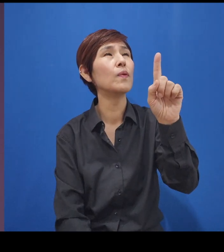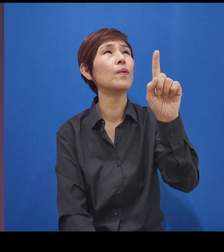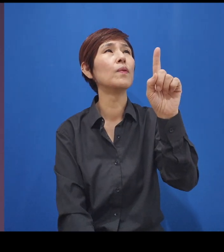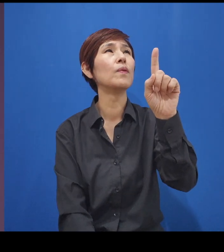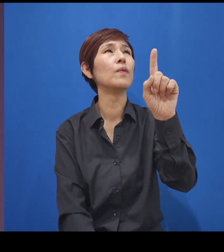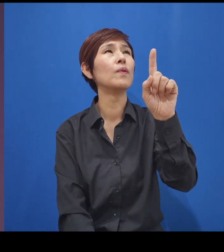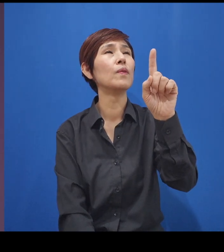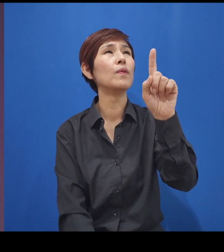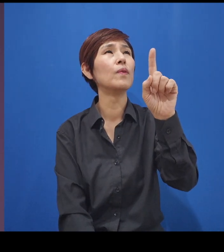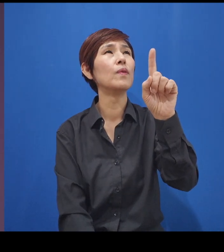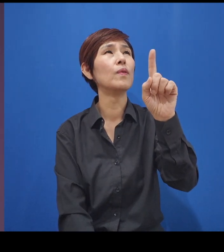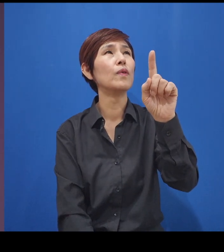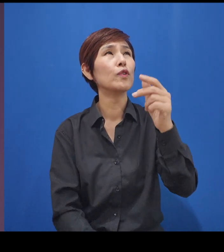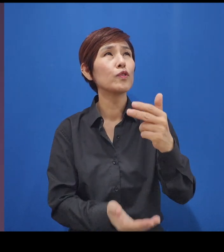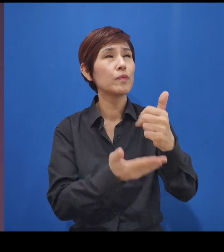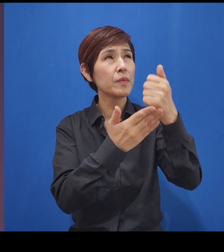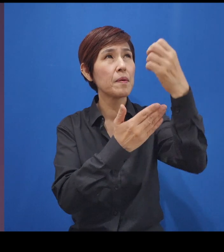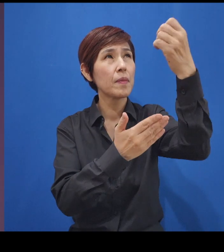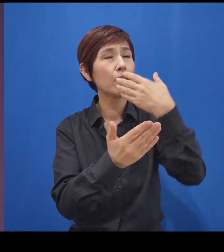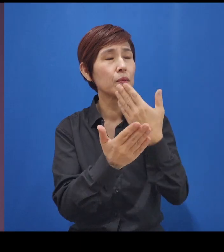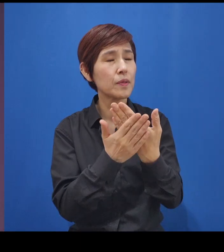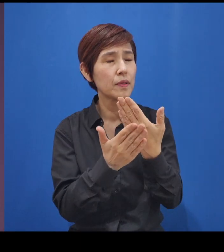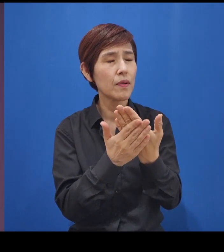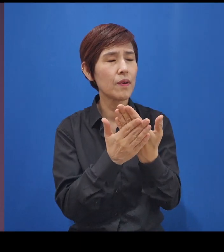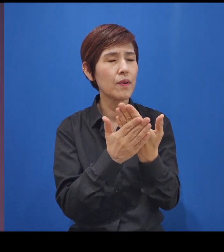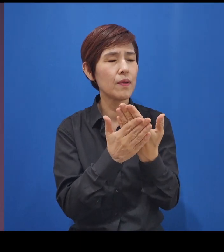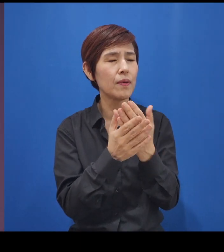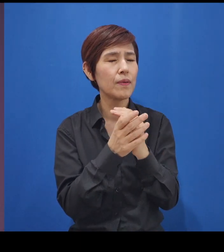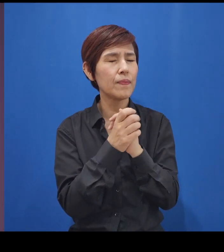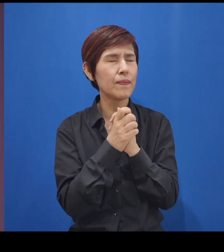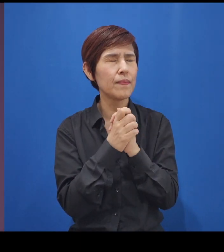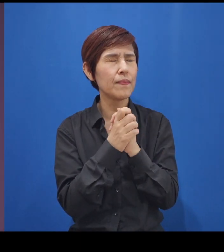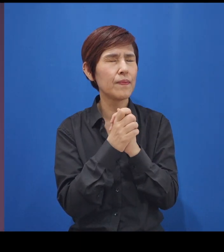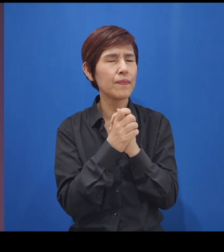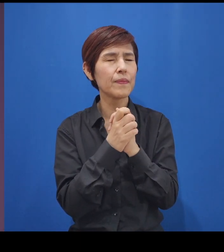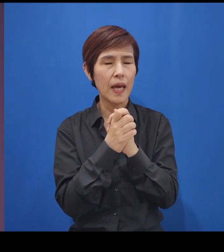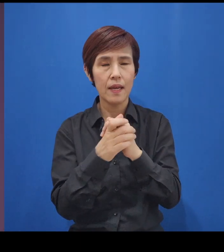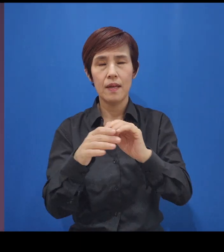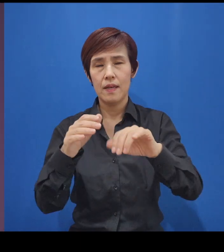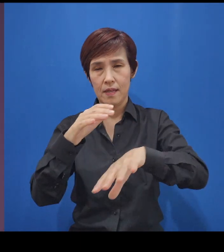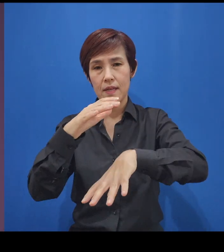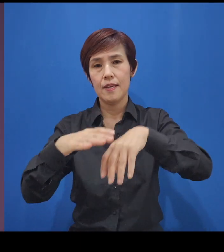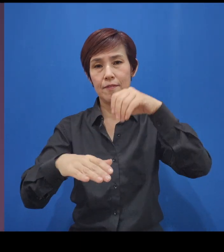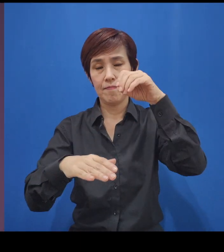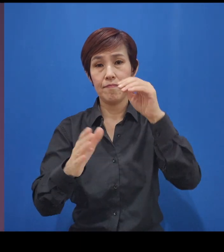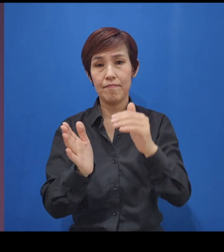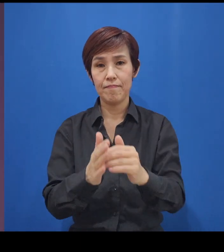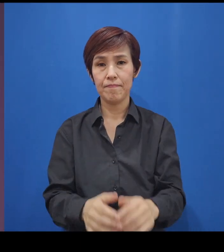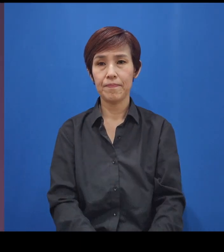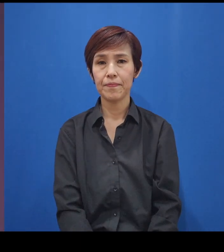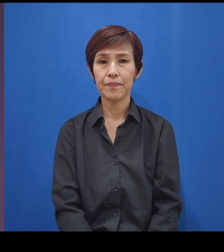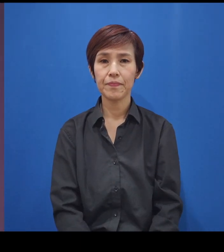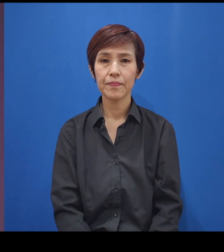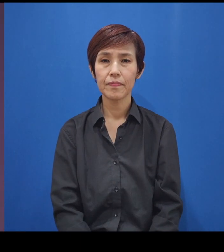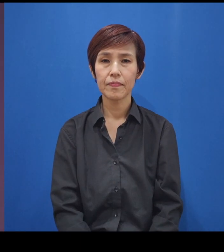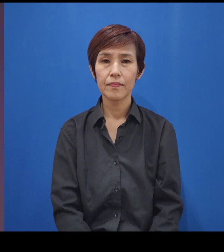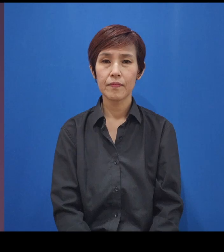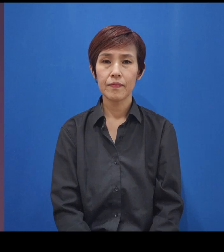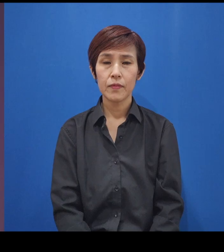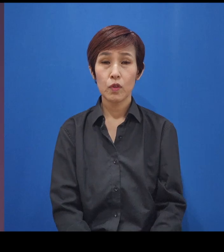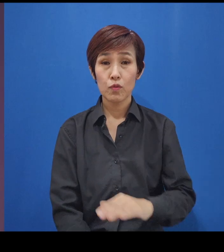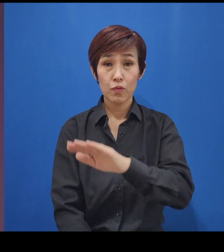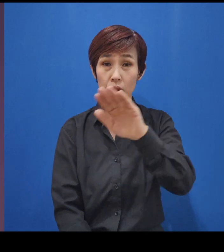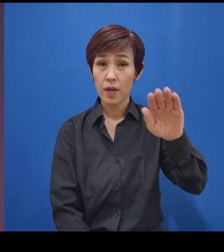무엇인지 주님께서 나타내 보이시옵소서 하고 제비를 뽑은 일이죠. 우리가